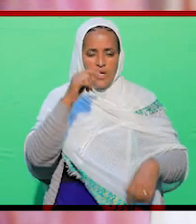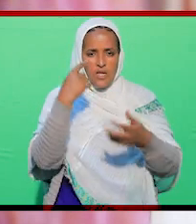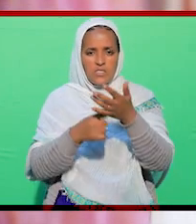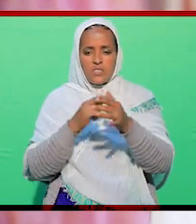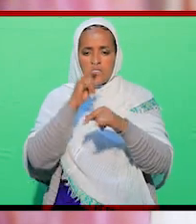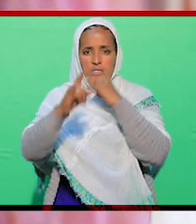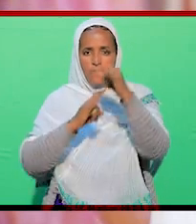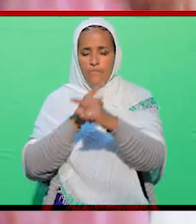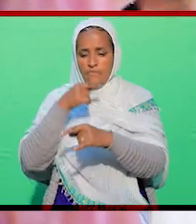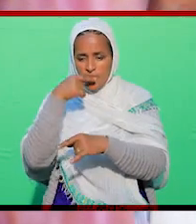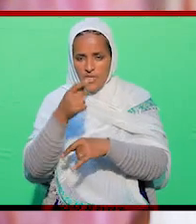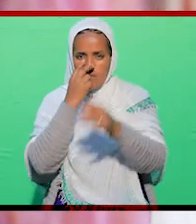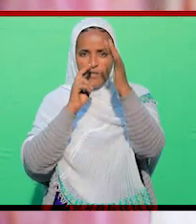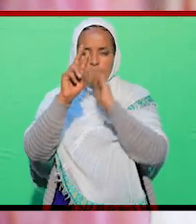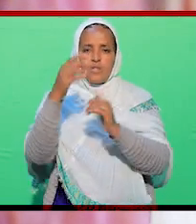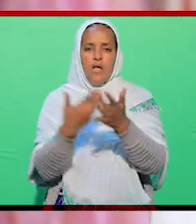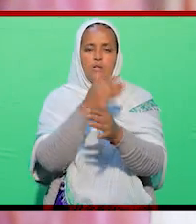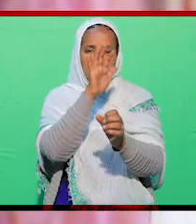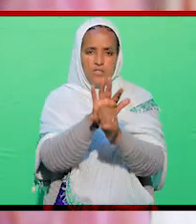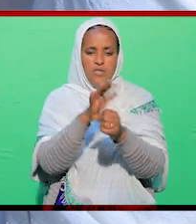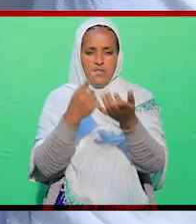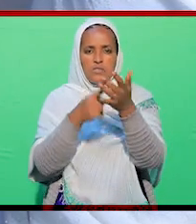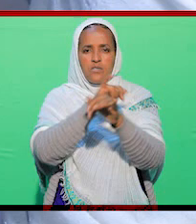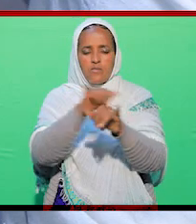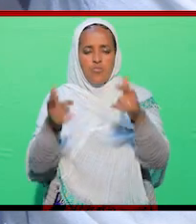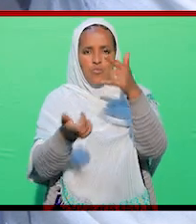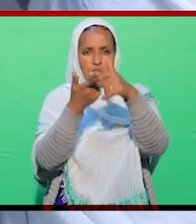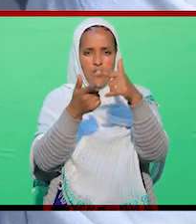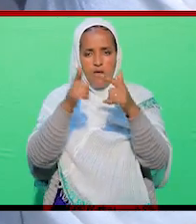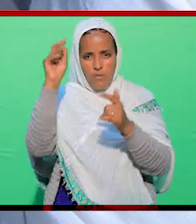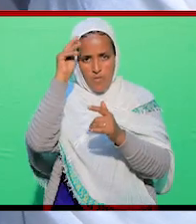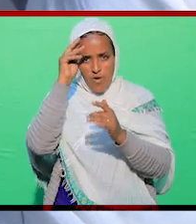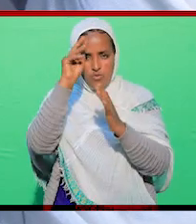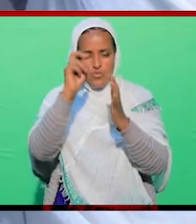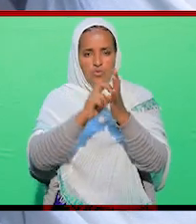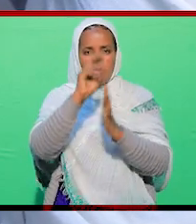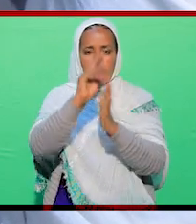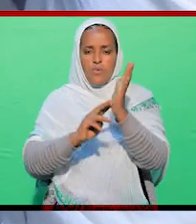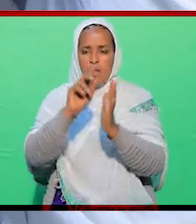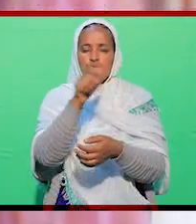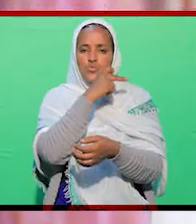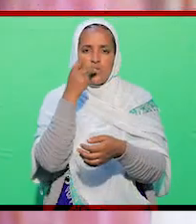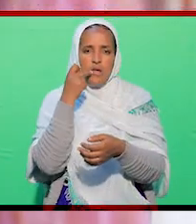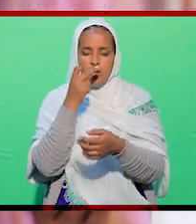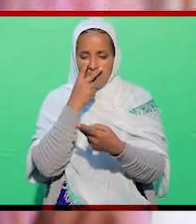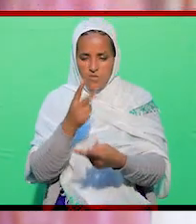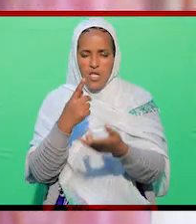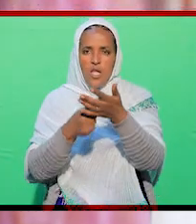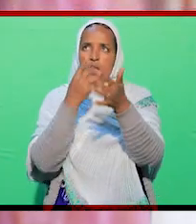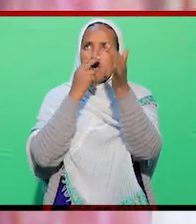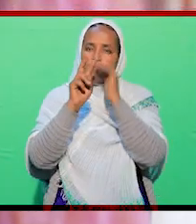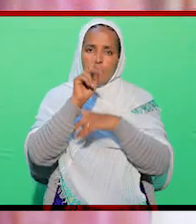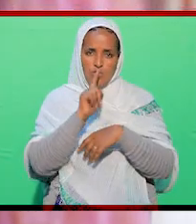ዘመን ነው ማለት ነው። ለዚህ ዘመን የተነገረ ትንቢት ነው የሐዲስ ኪዳን ትንቢት። እንደዚሁ ሁለተኛም በማቴዎስ ወንጌል ስለ አስሩ